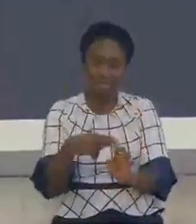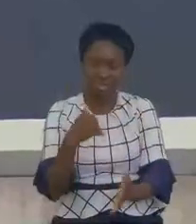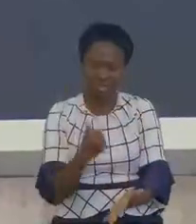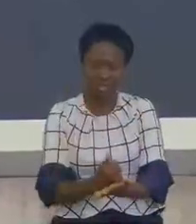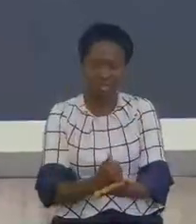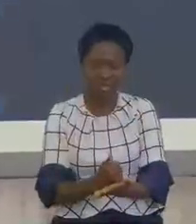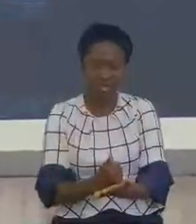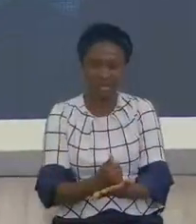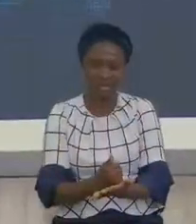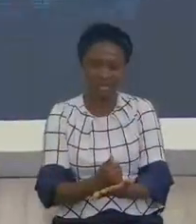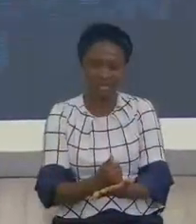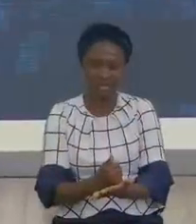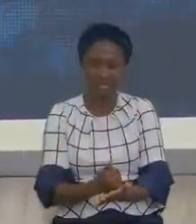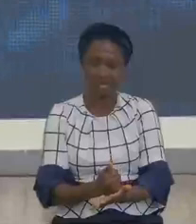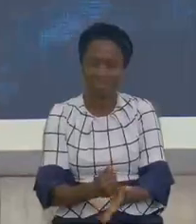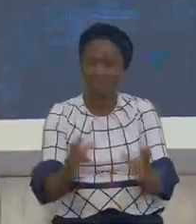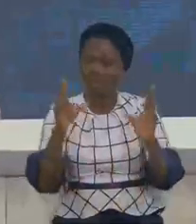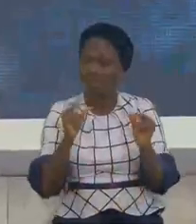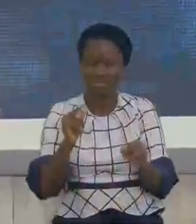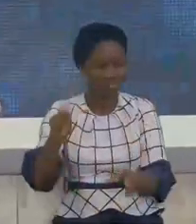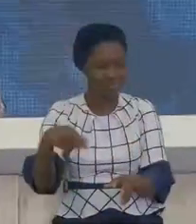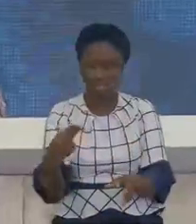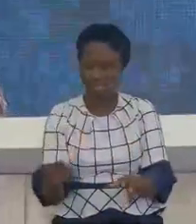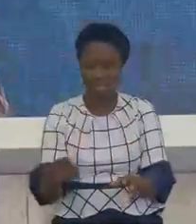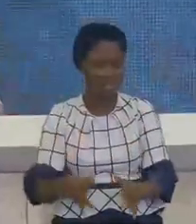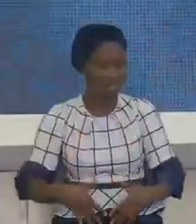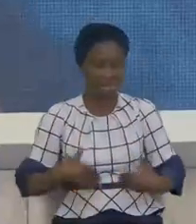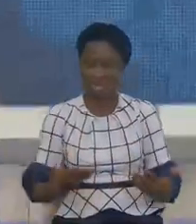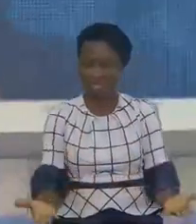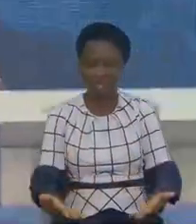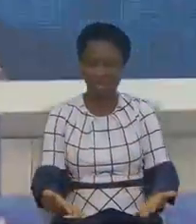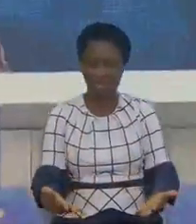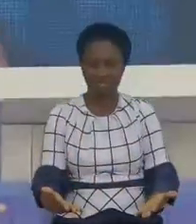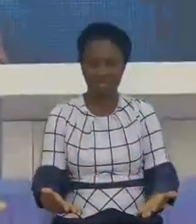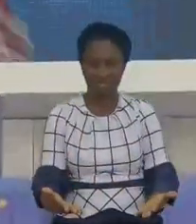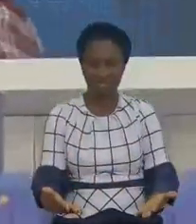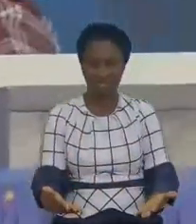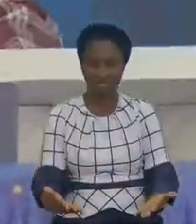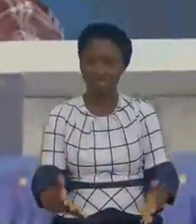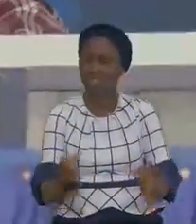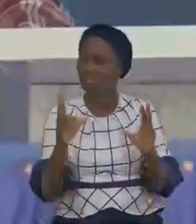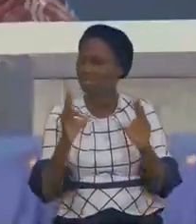Aucune vie inutile ne sera ici. Et aucune vie foulée aux pieds ici.